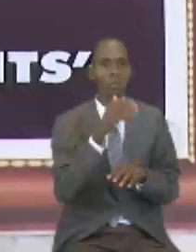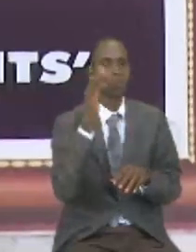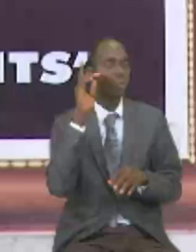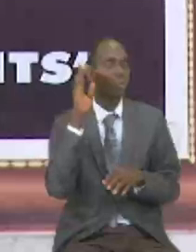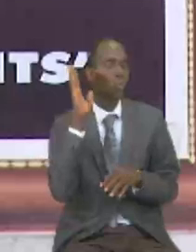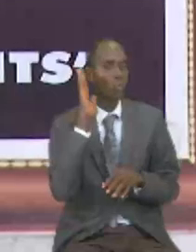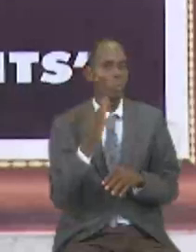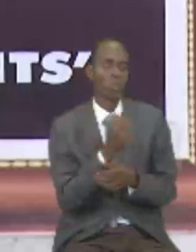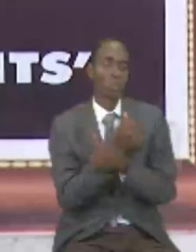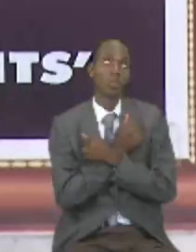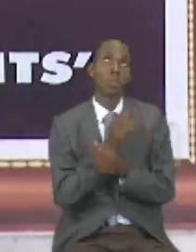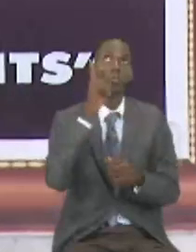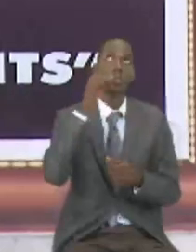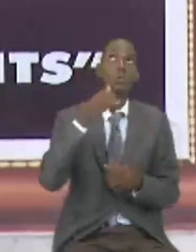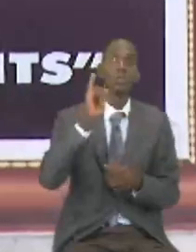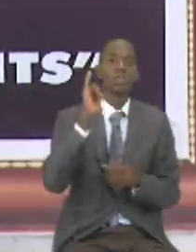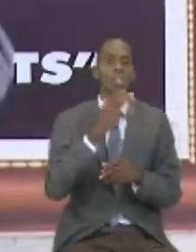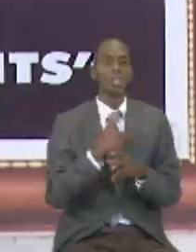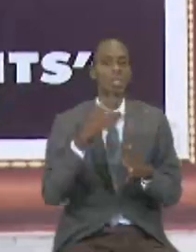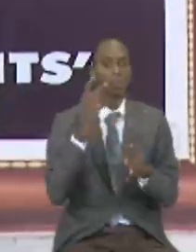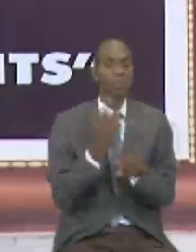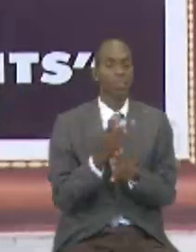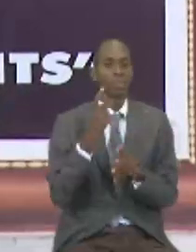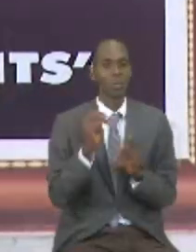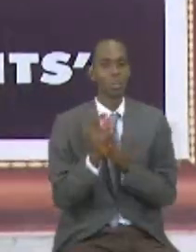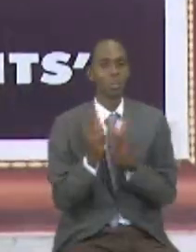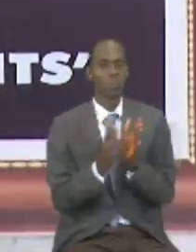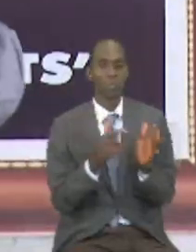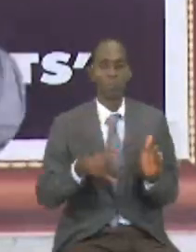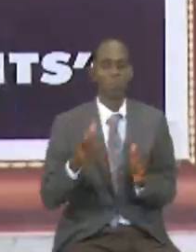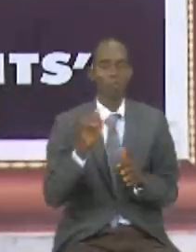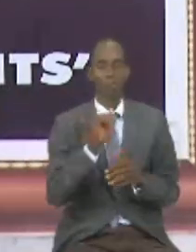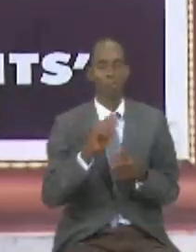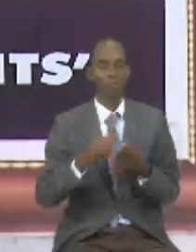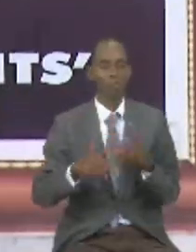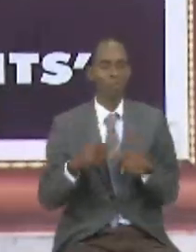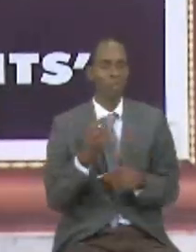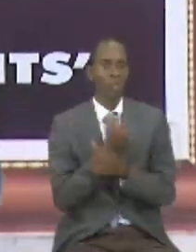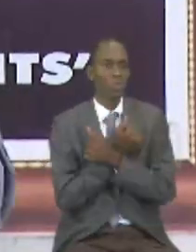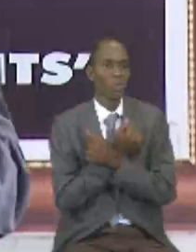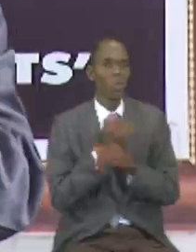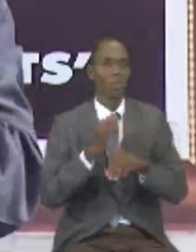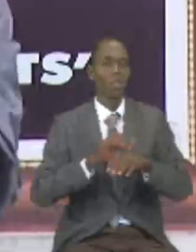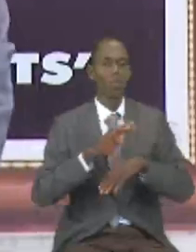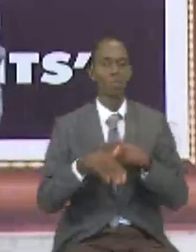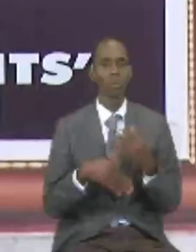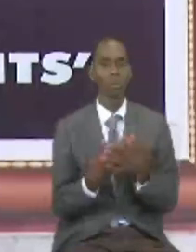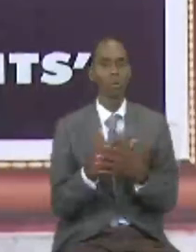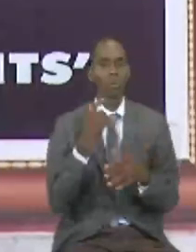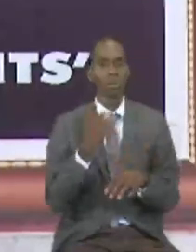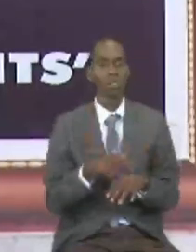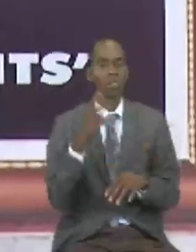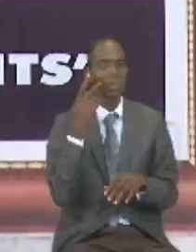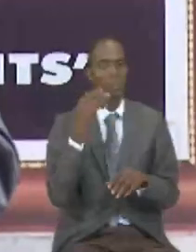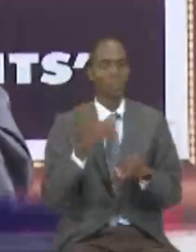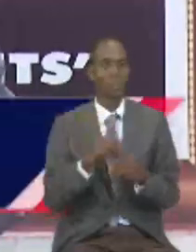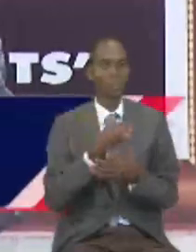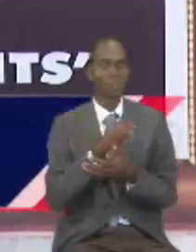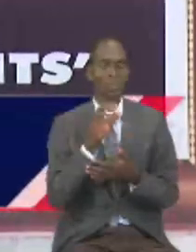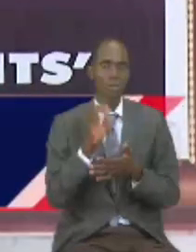ses commandements et tu marches selon ses voies. L'ami aime en tout temps. Voyons. Et